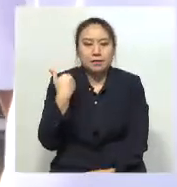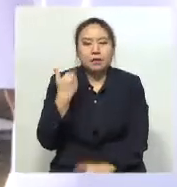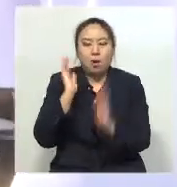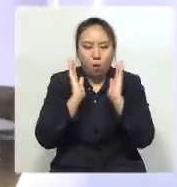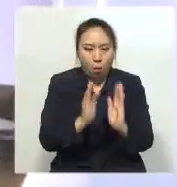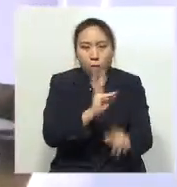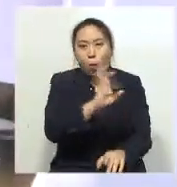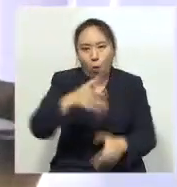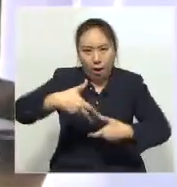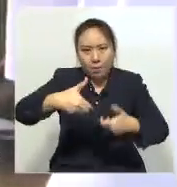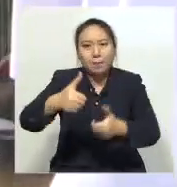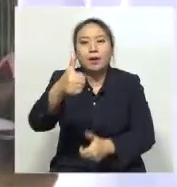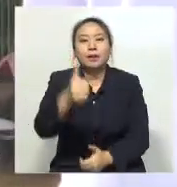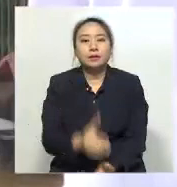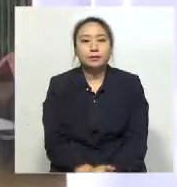600กว่าคนนะครับ